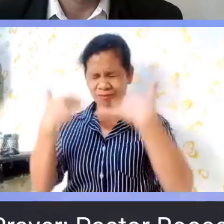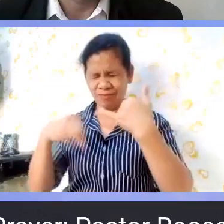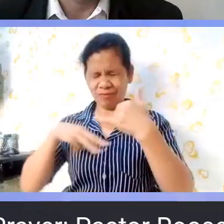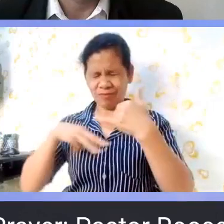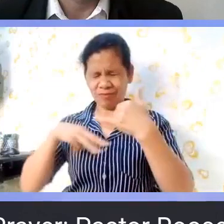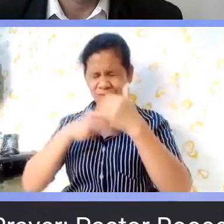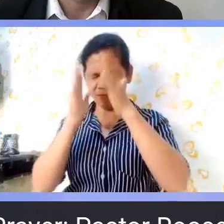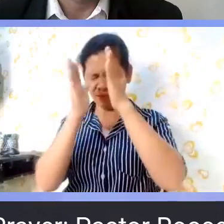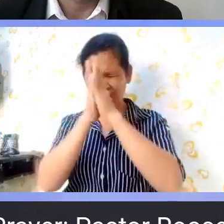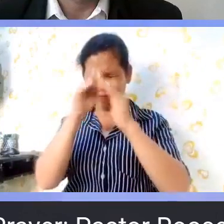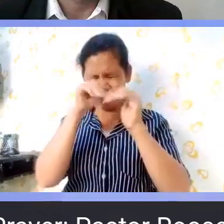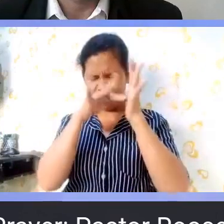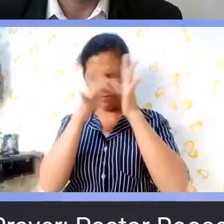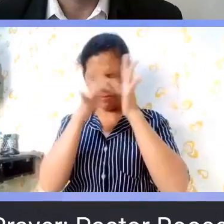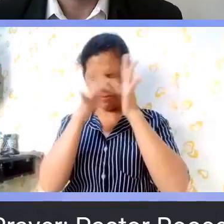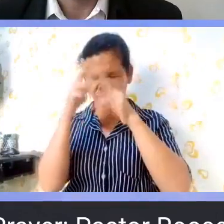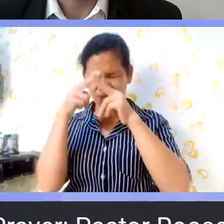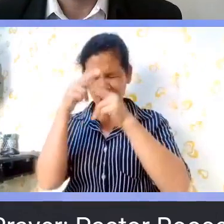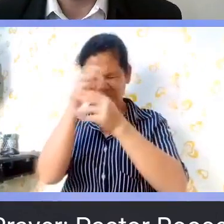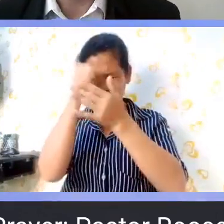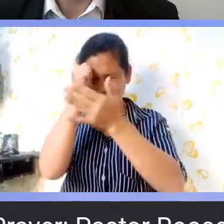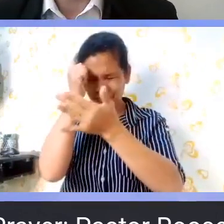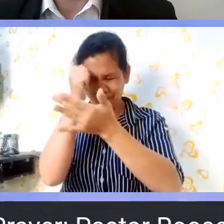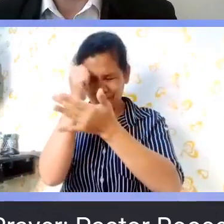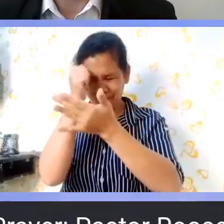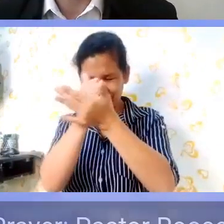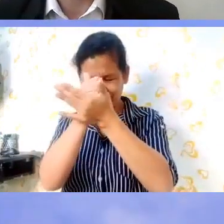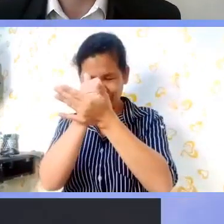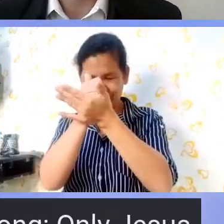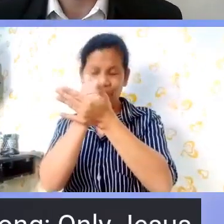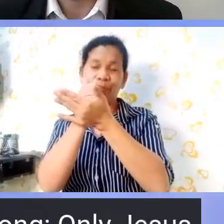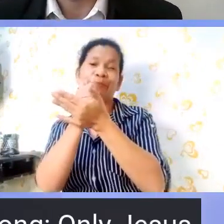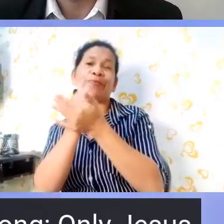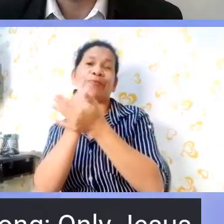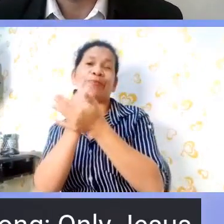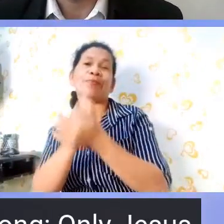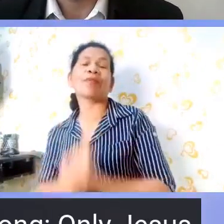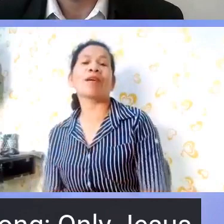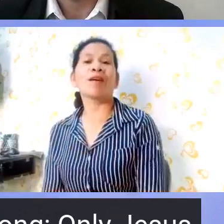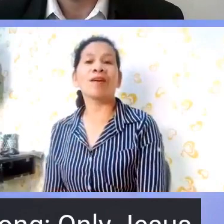inyong bugtong na anak na si Jesus. Amen. Amen.